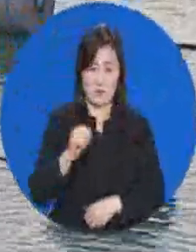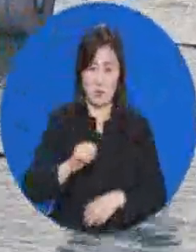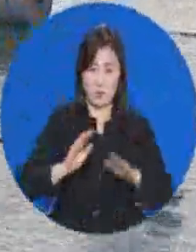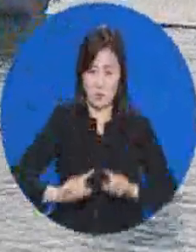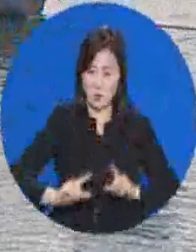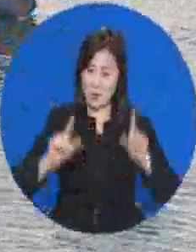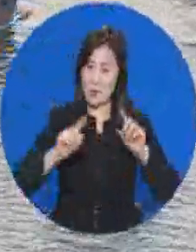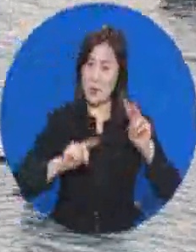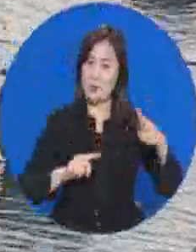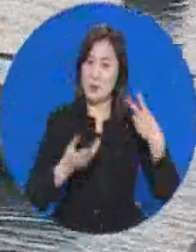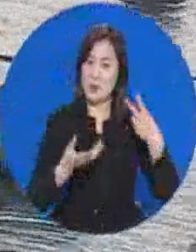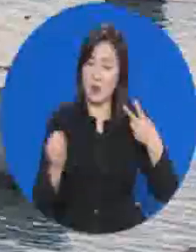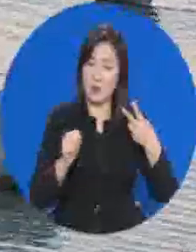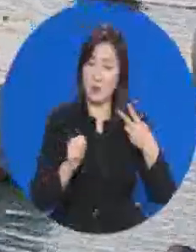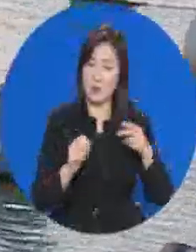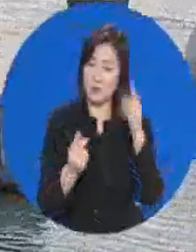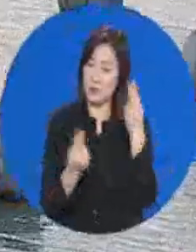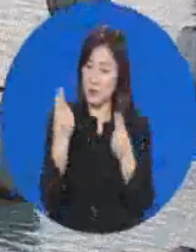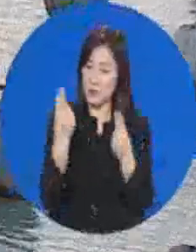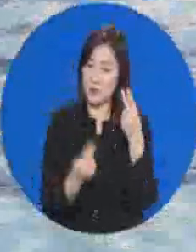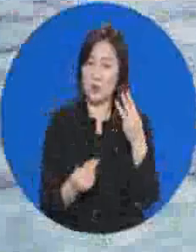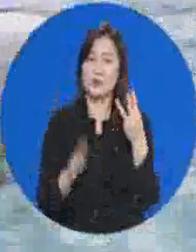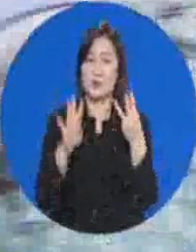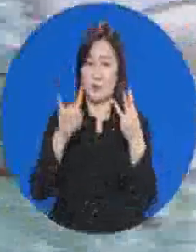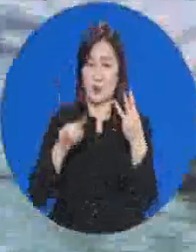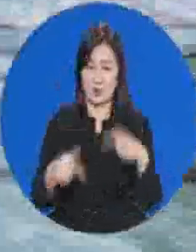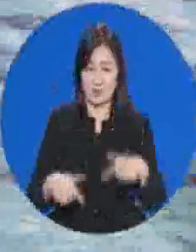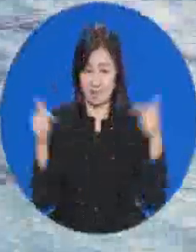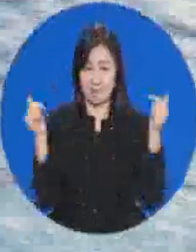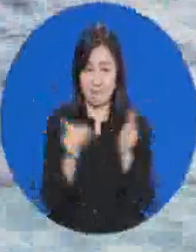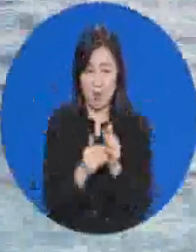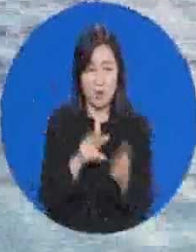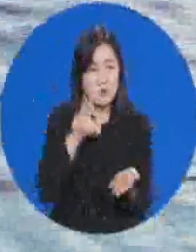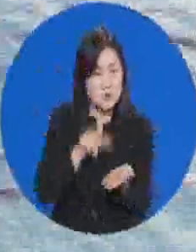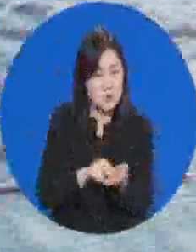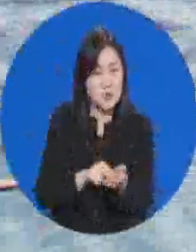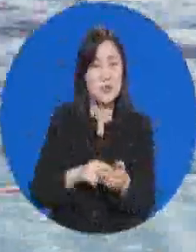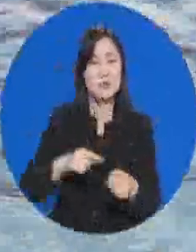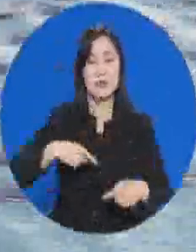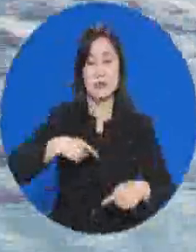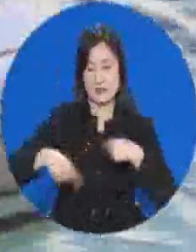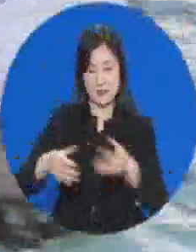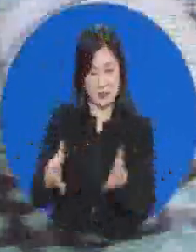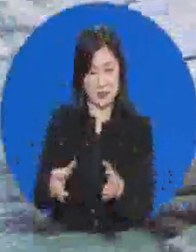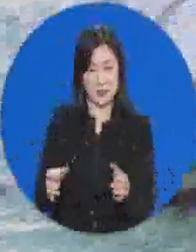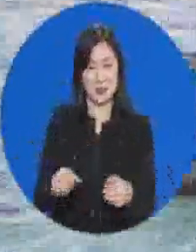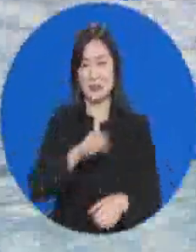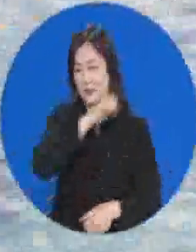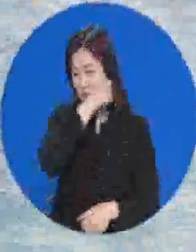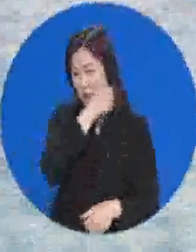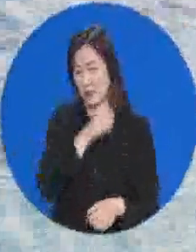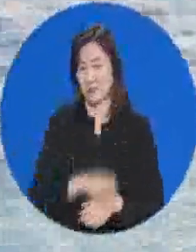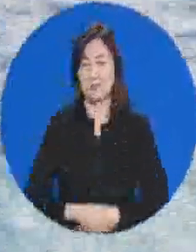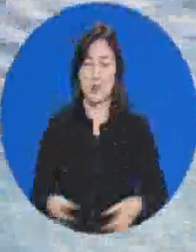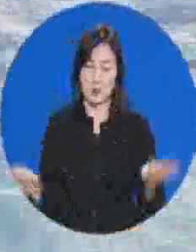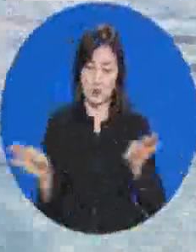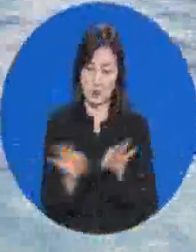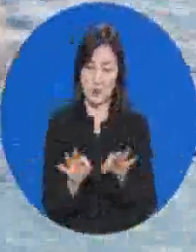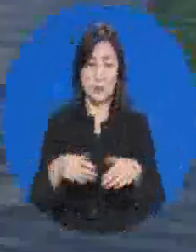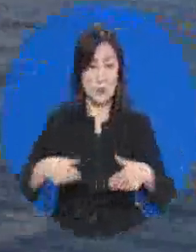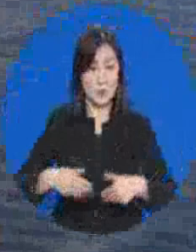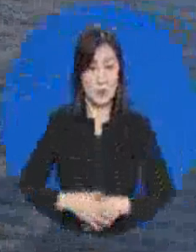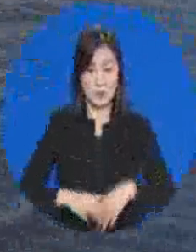200억 원보다 3배 가까이 늘렸습니다. 문제는 지자체 예산 배정. 전남의 경우 바다를 낀